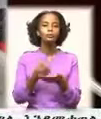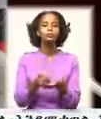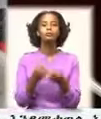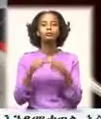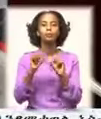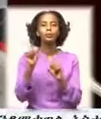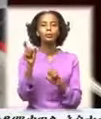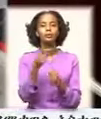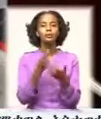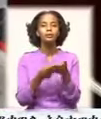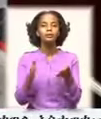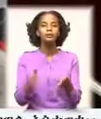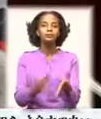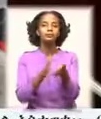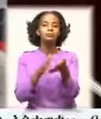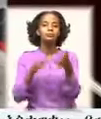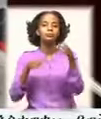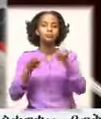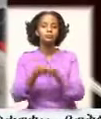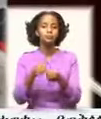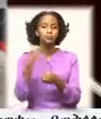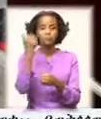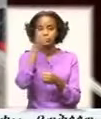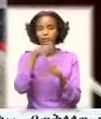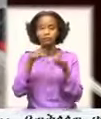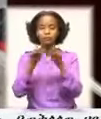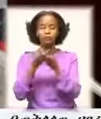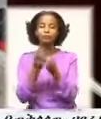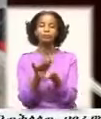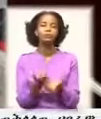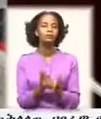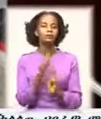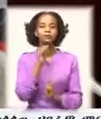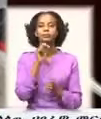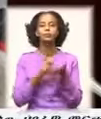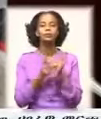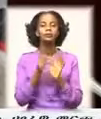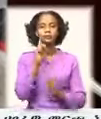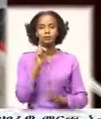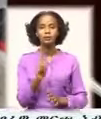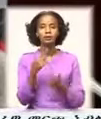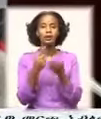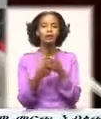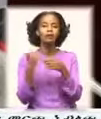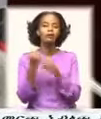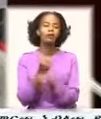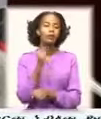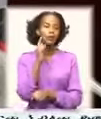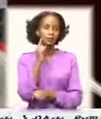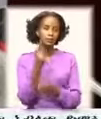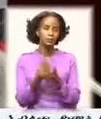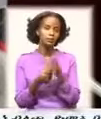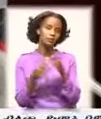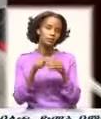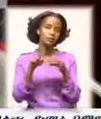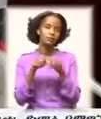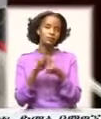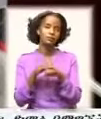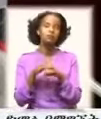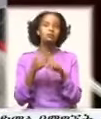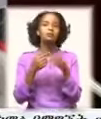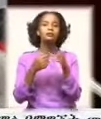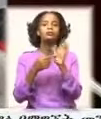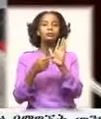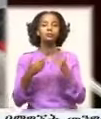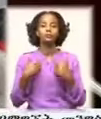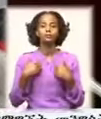የሚሆነው። በዚህ መንገድ የሚቀለበስ የትኛውም ጉዳይ ስለማይኖር ማለት ነው። ይህን እየሰራን ነው። እነዚህ አካባቢዎች ላይ እነዚህ ምልክቶች አሉ።